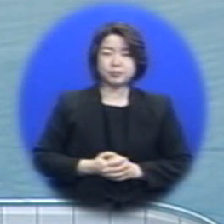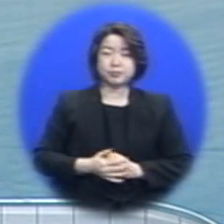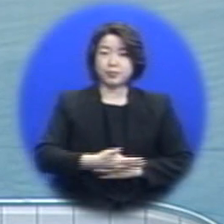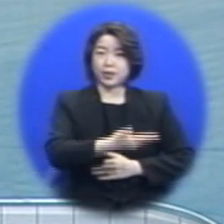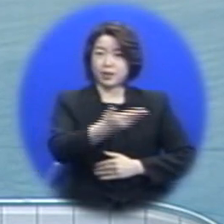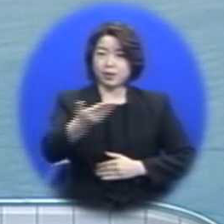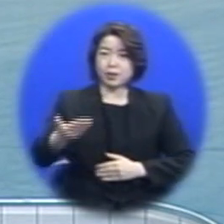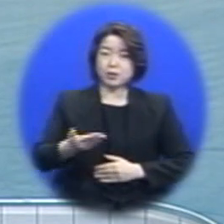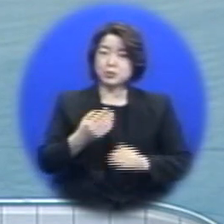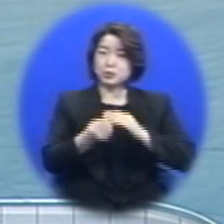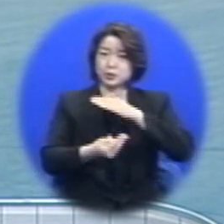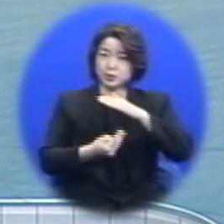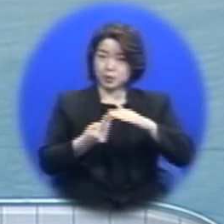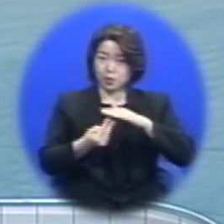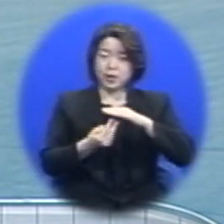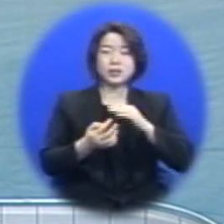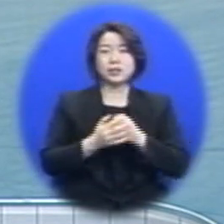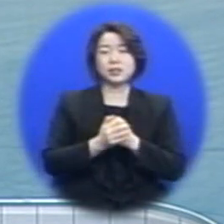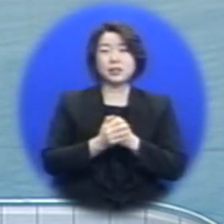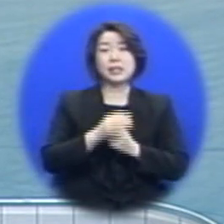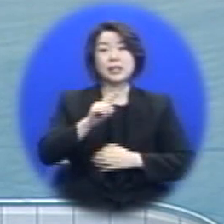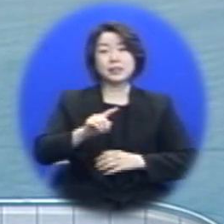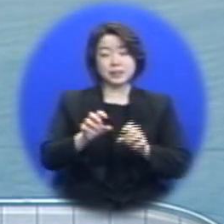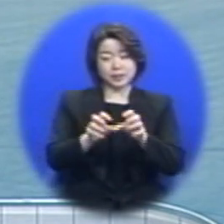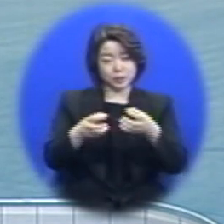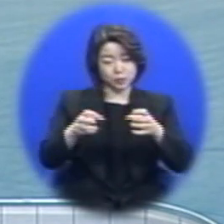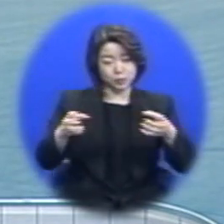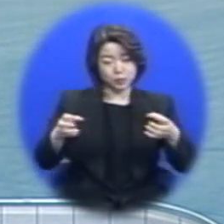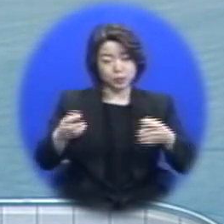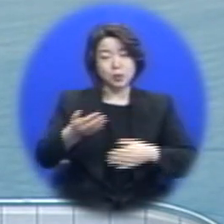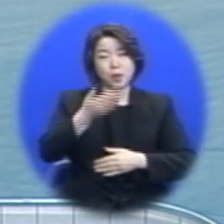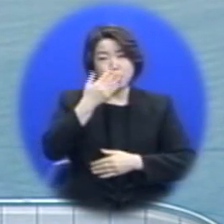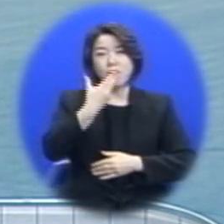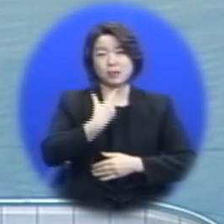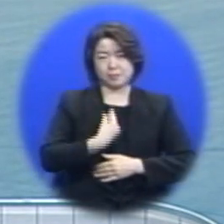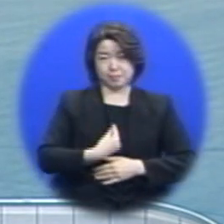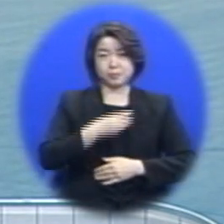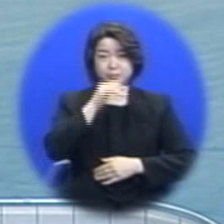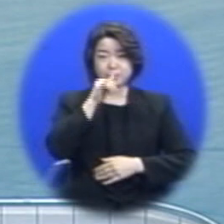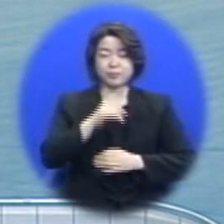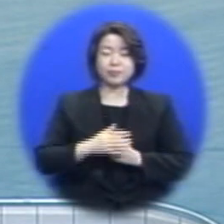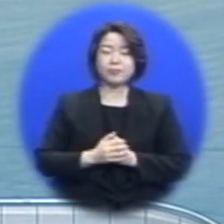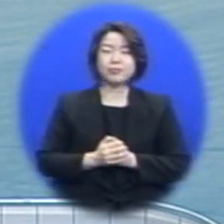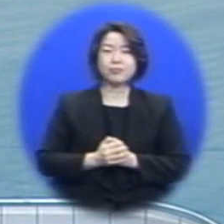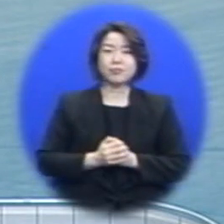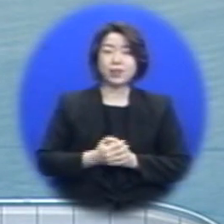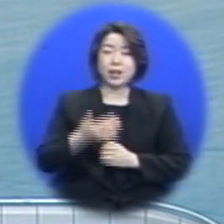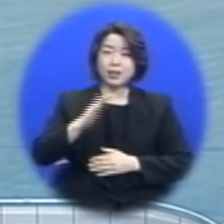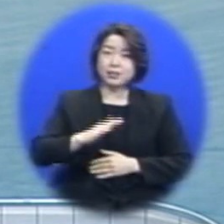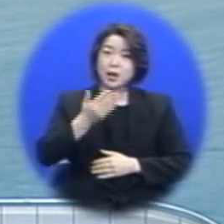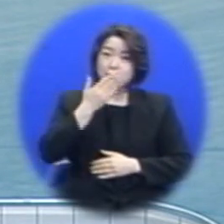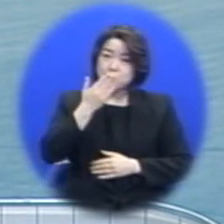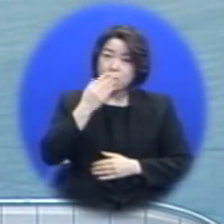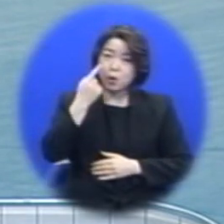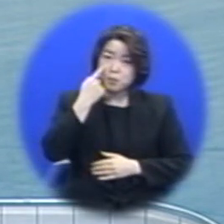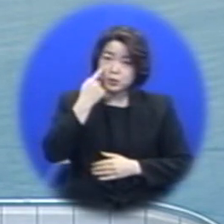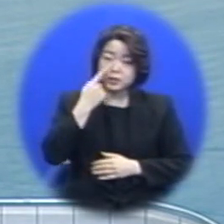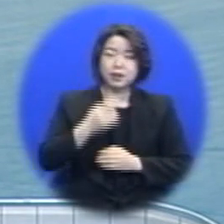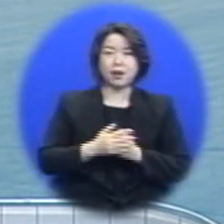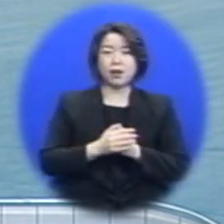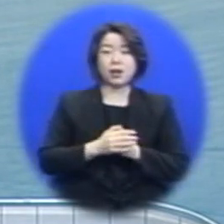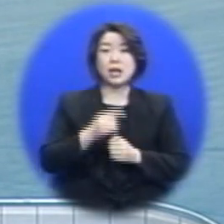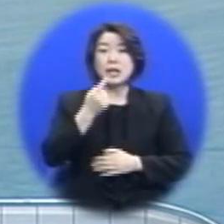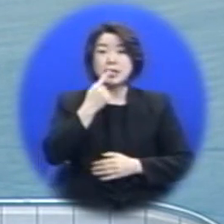여러분, 요한이 그 두루마리를 먹었습니다. 그런데 먹어보니까 입에는